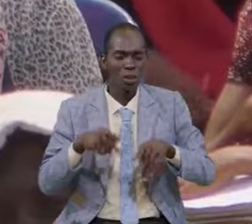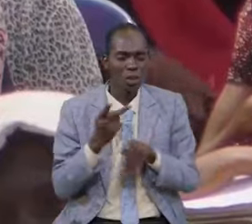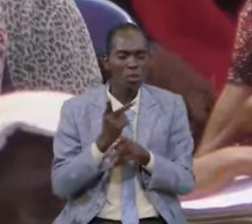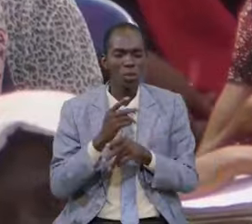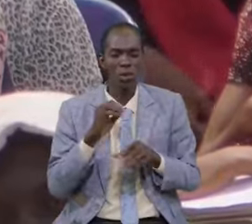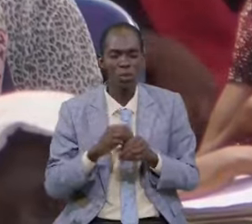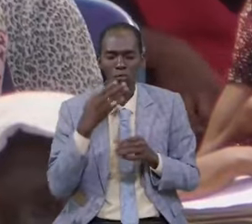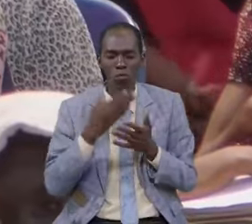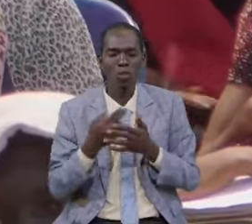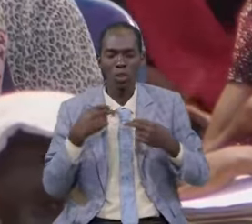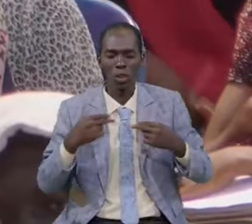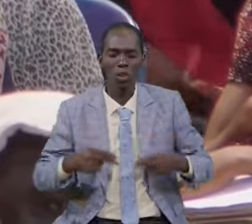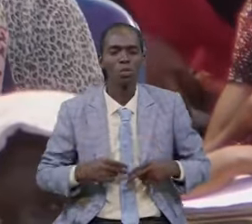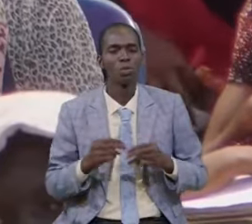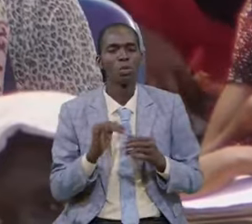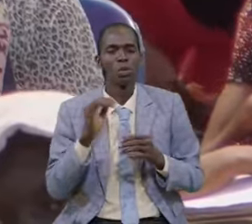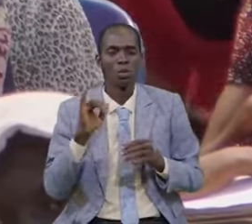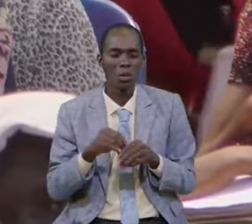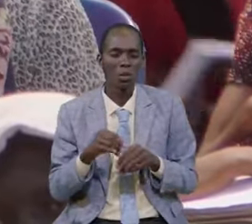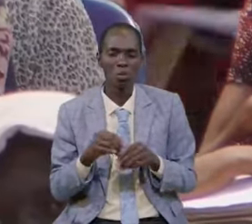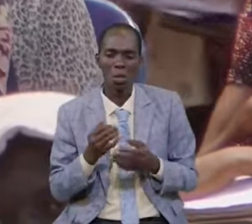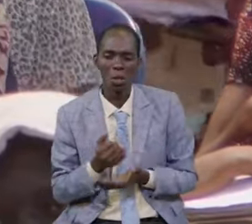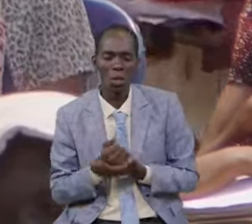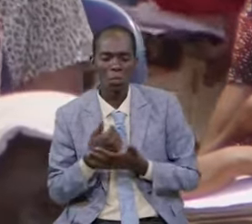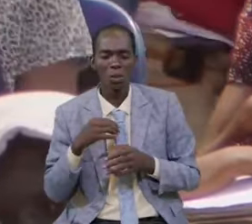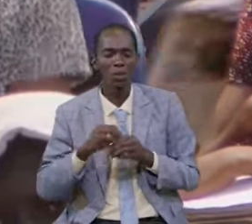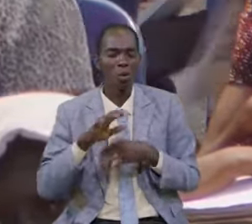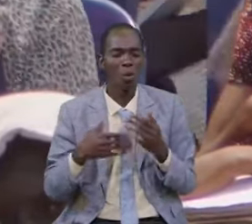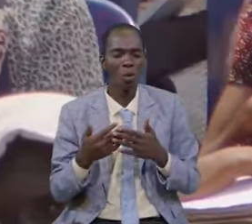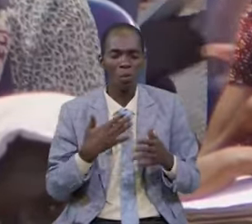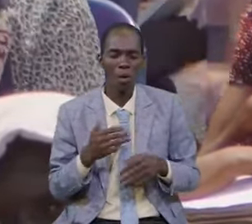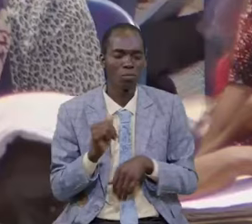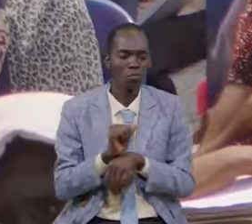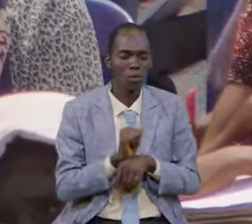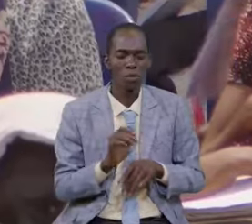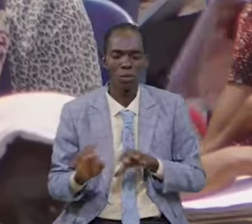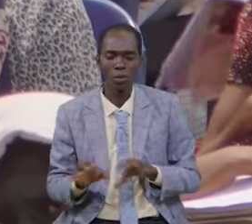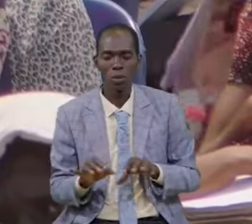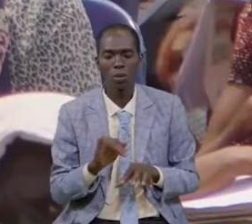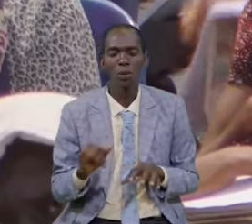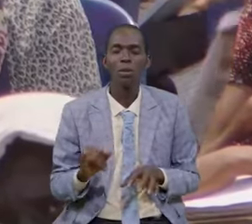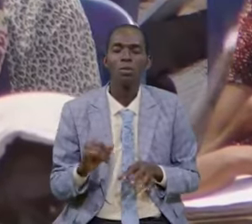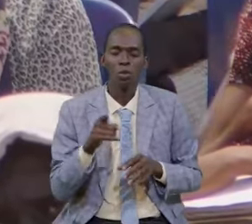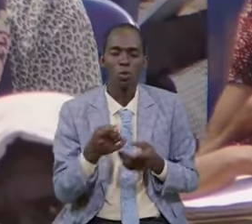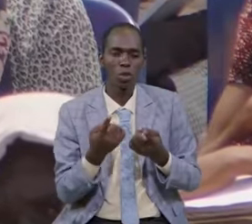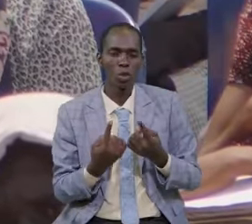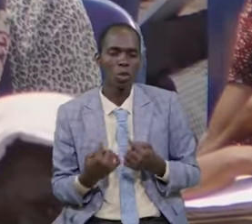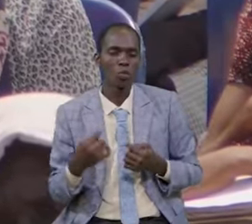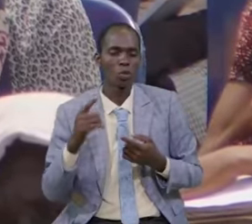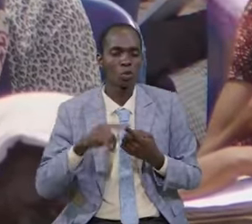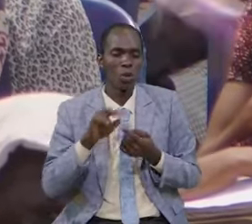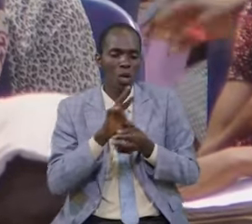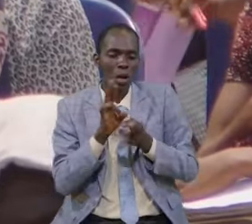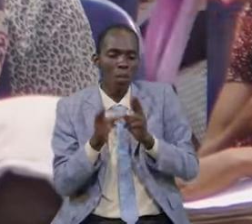vie, dans mes efforts, je vois ta bonté. Et pour cela, Seigneur, tu viens dans la repentance dans, et